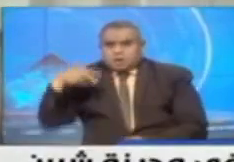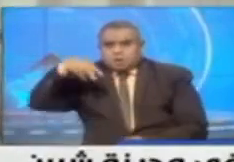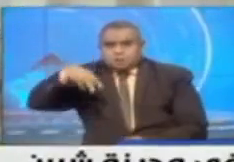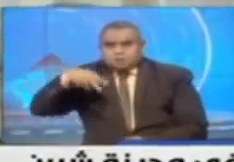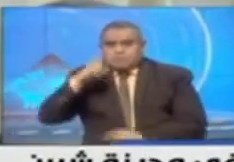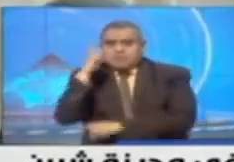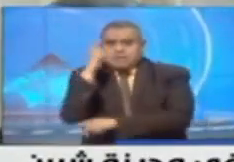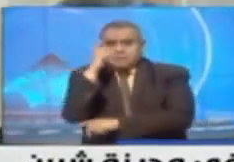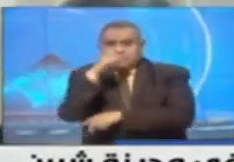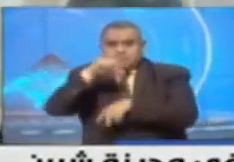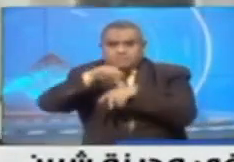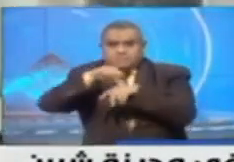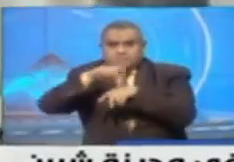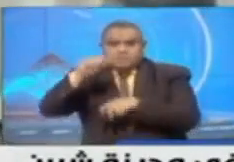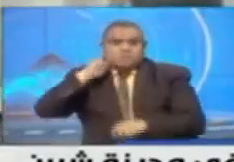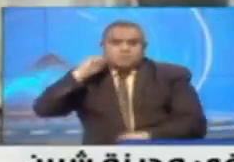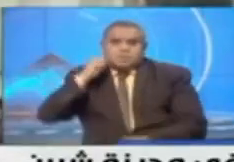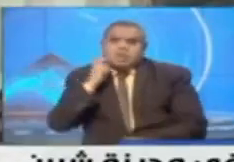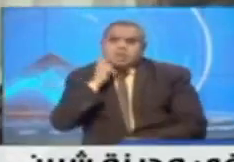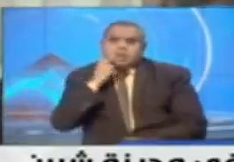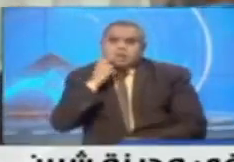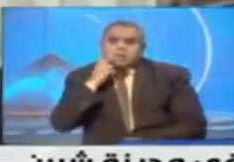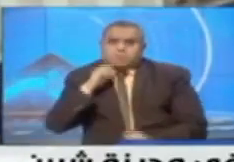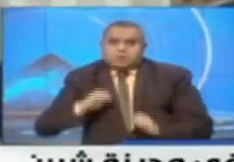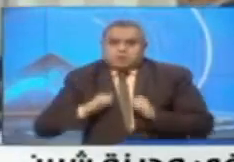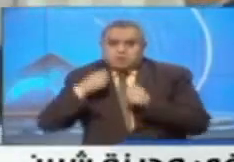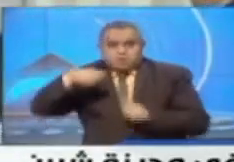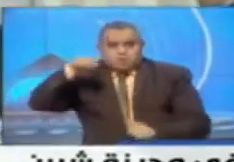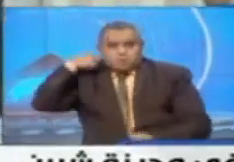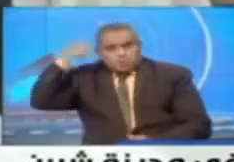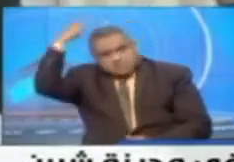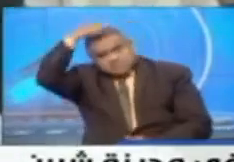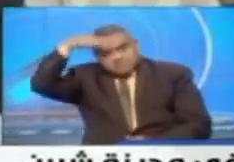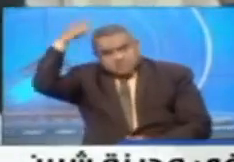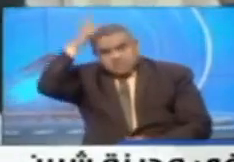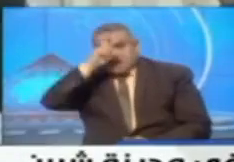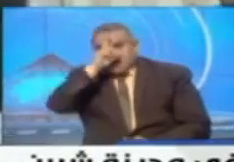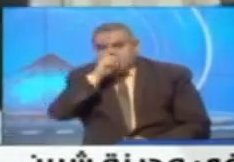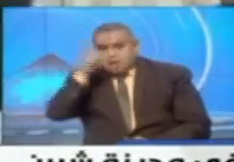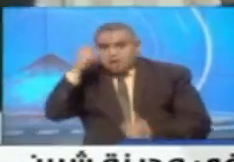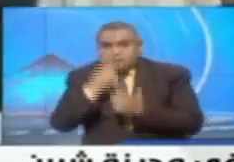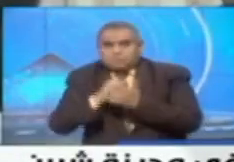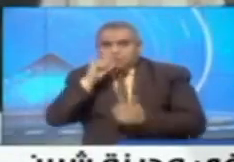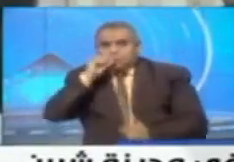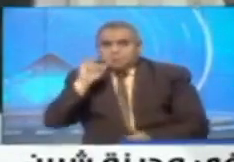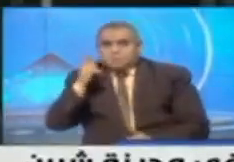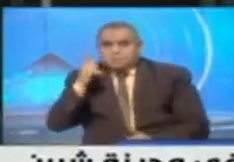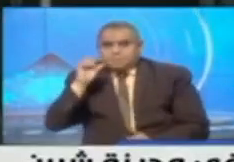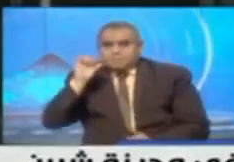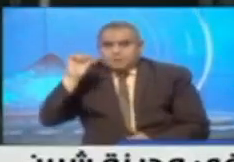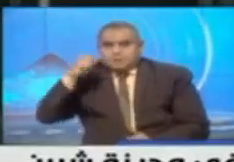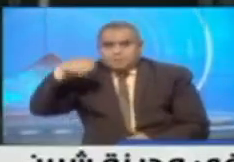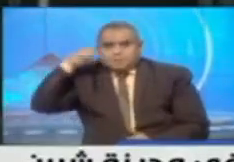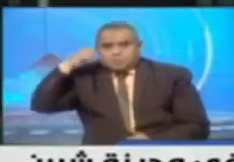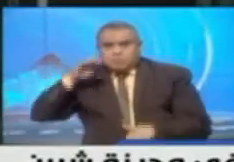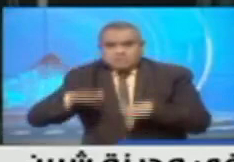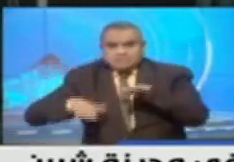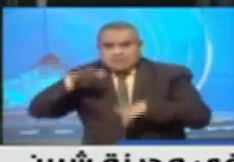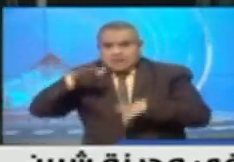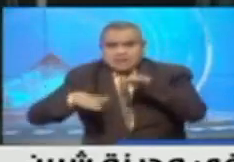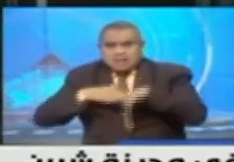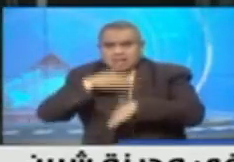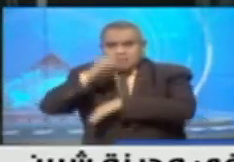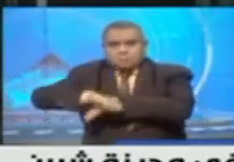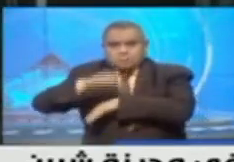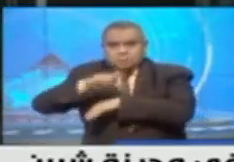384 مسجدا. وفي محافظة القليوبية قام وزير الأوقاف الدكتور محمد مختار جمعة ووزير العدل المستشار